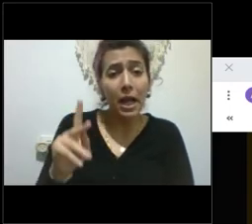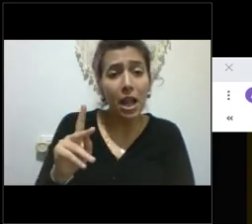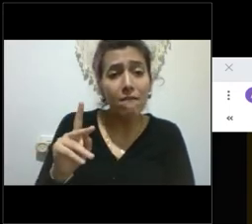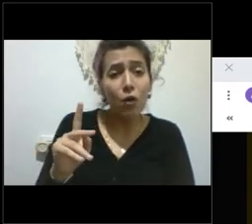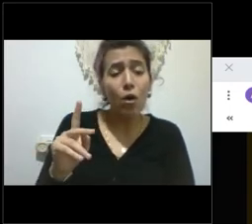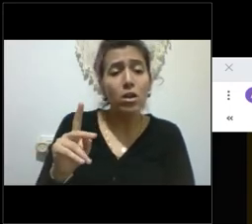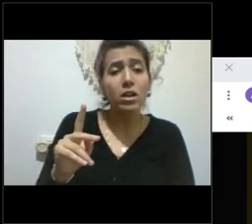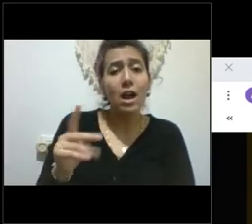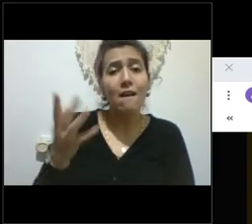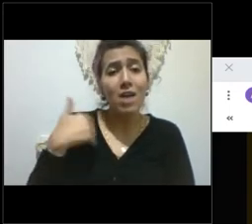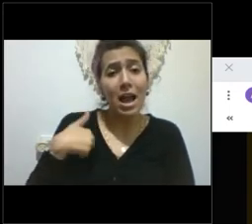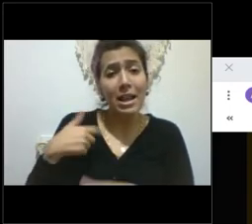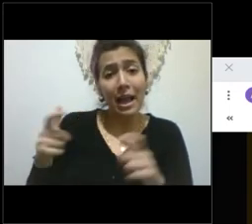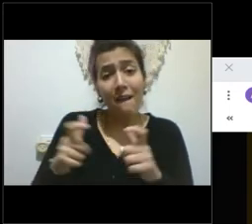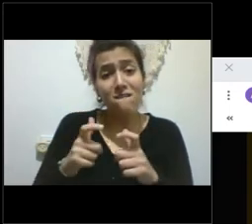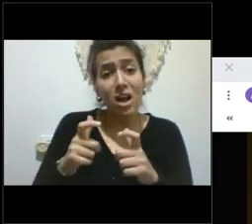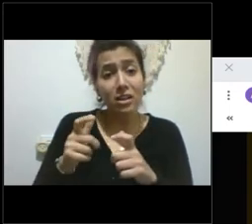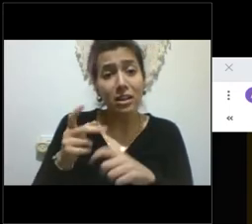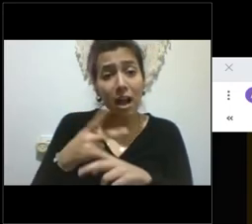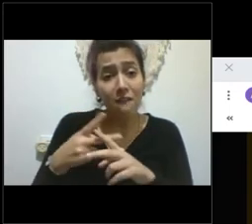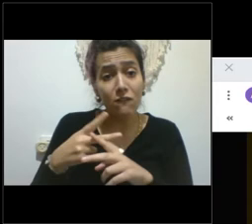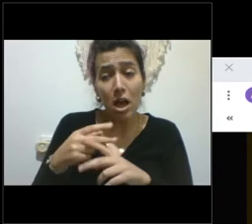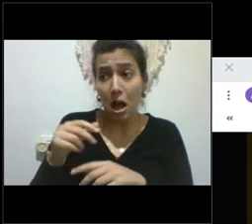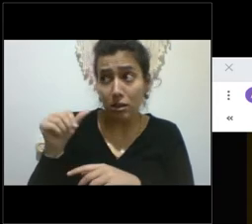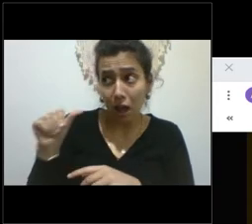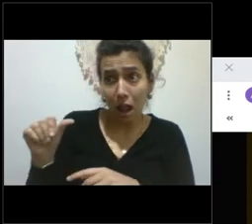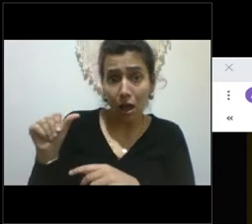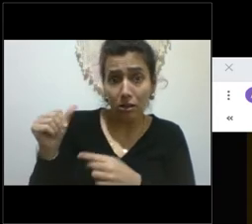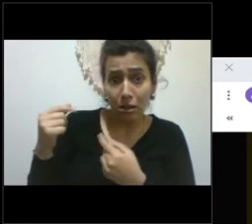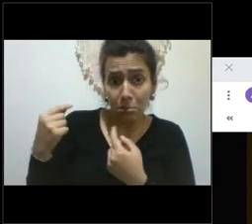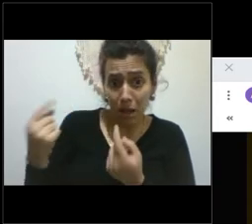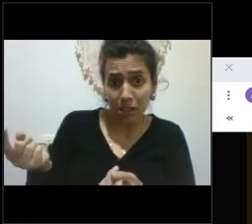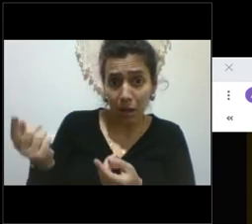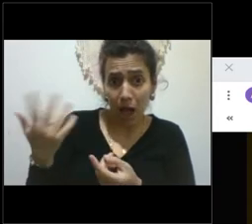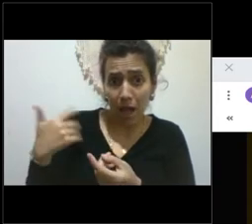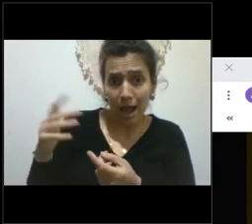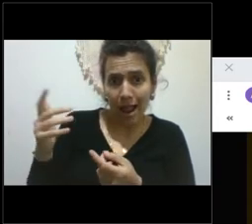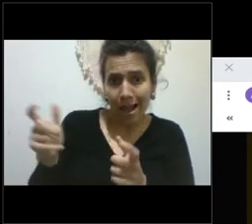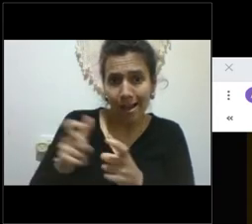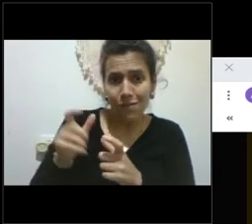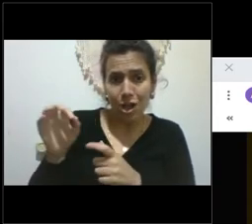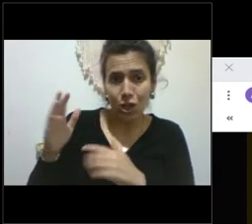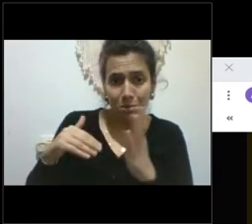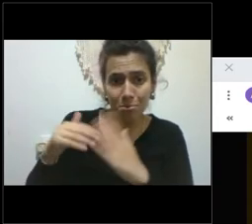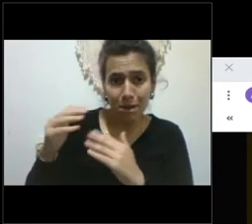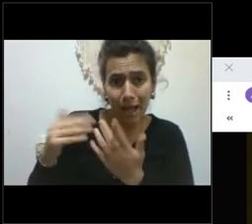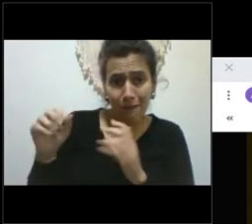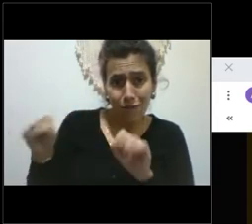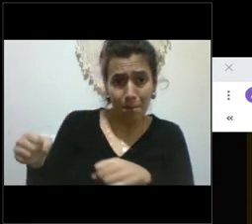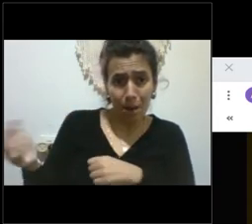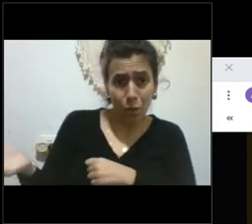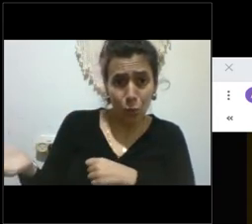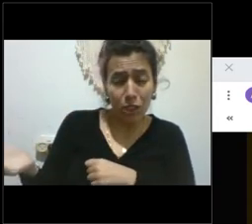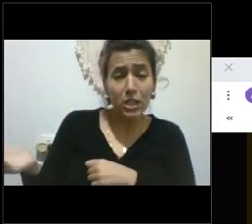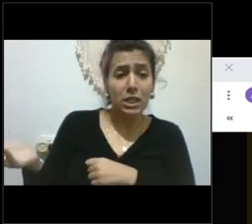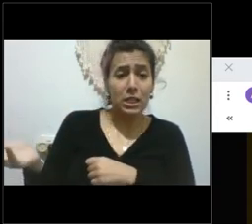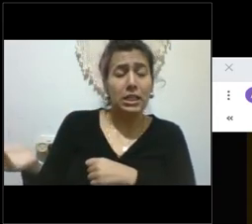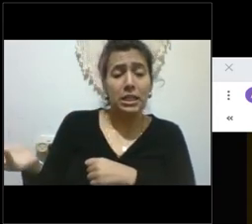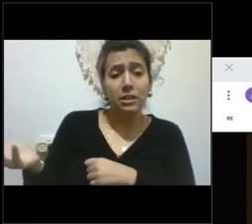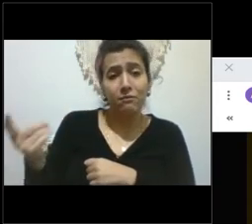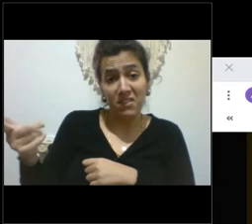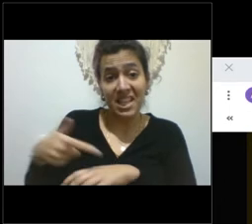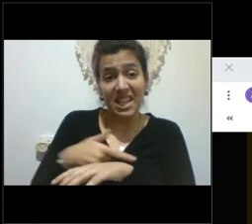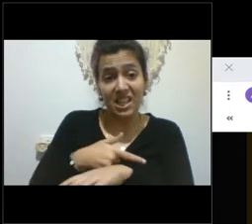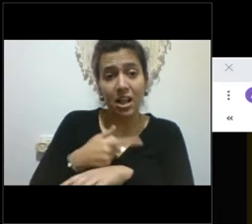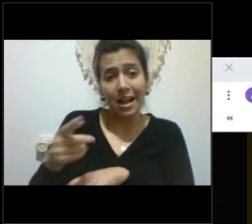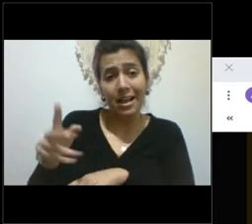קפה, אז אלכסה היה לה חברה של קונסטרקשן, והיא התעסקה בזה, אז יש לה הרבה יותר ניסיון